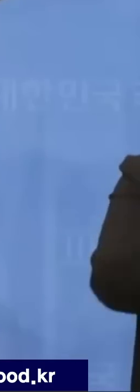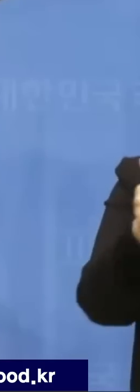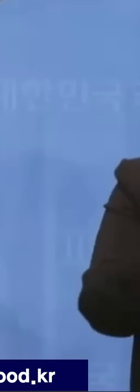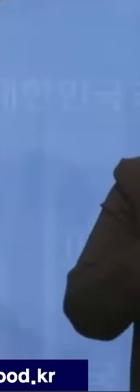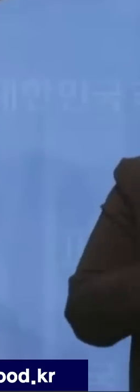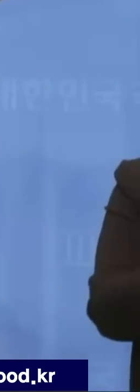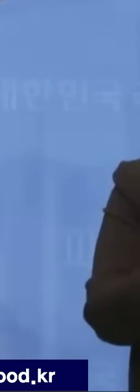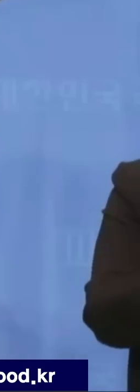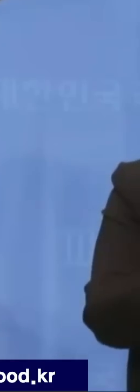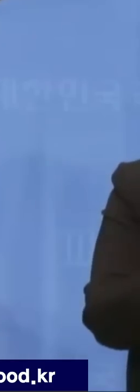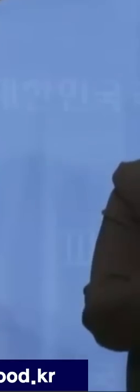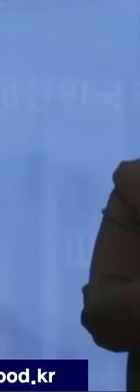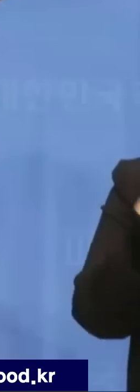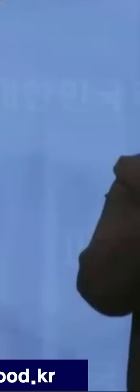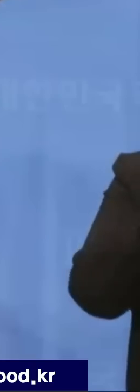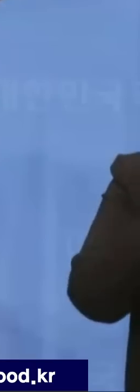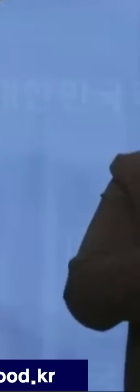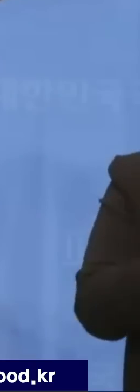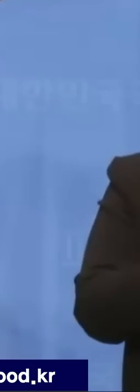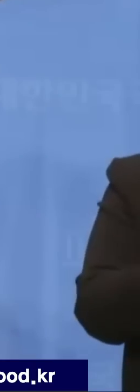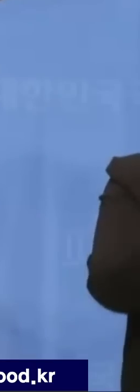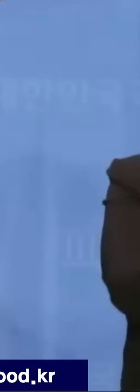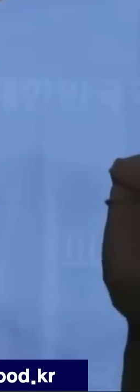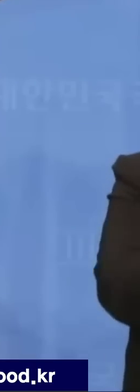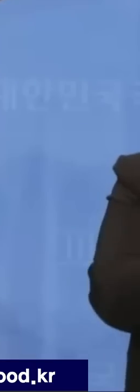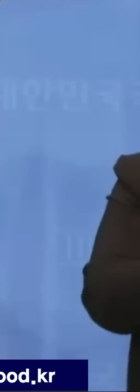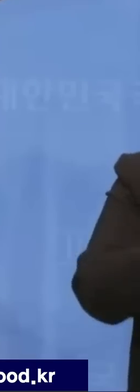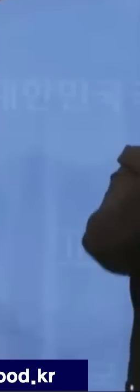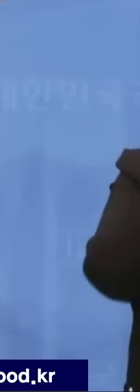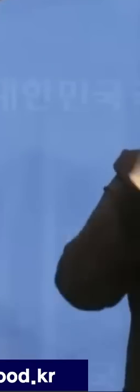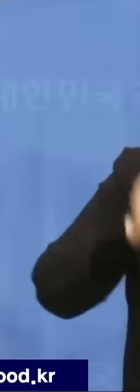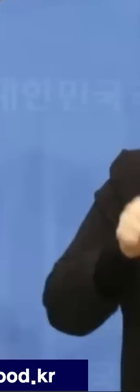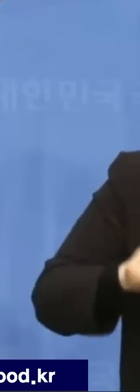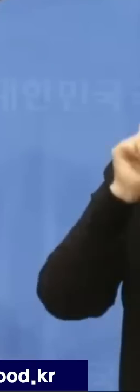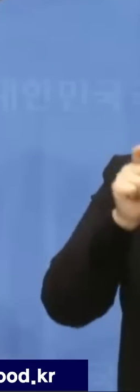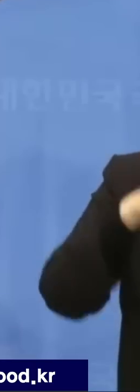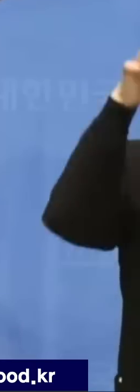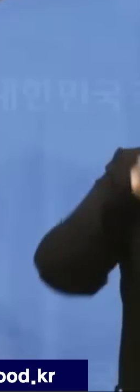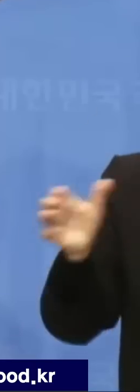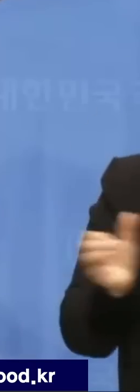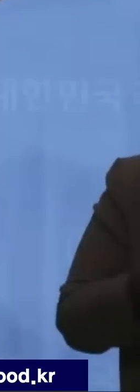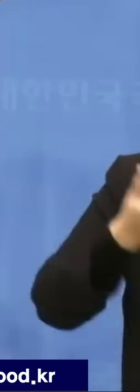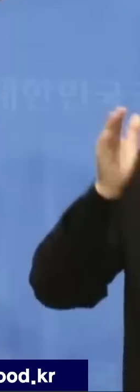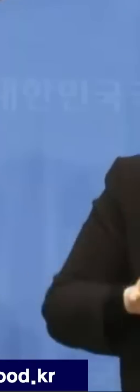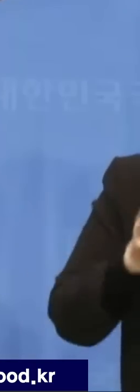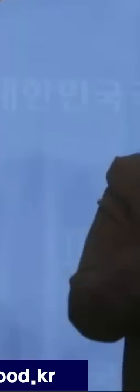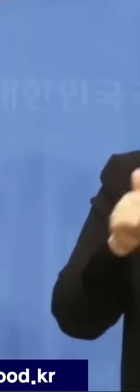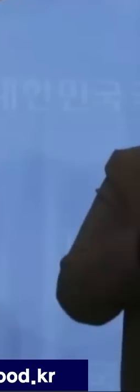국민의 뜻에 의해 엄중한 사법부의 무거운 판결을 받았음에도 국민에게 사죄 한마디